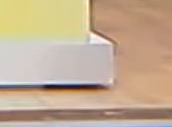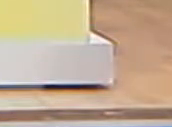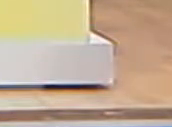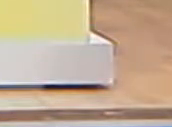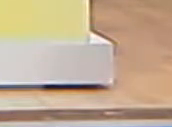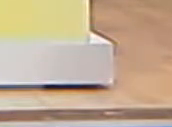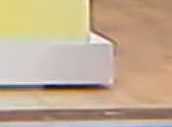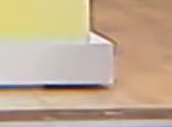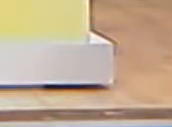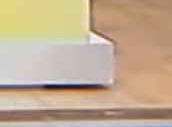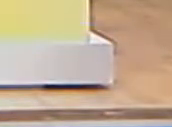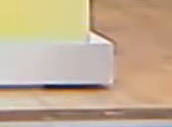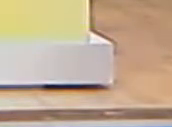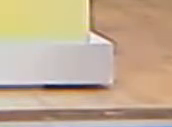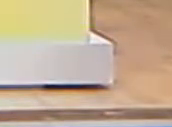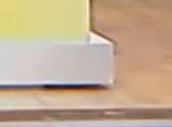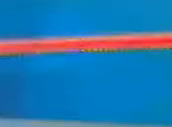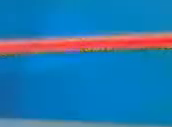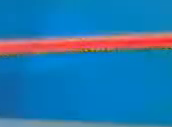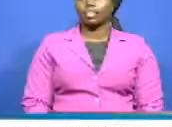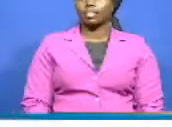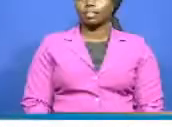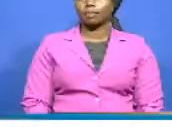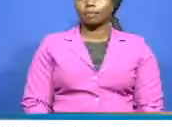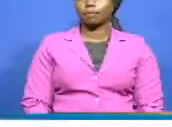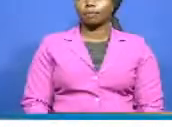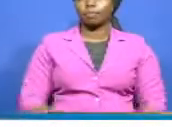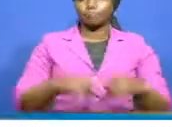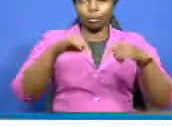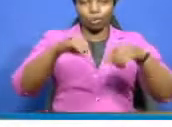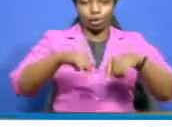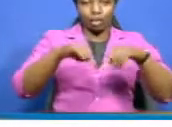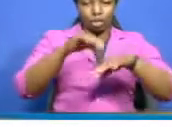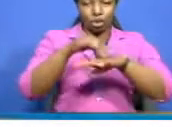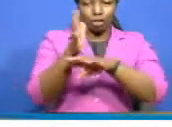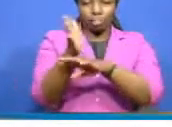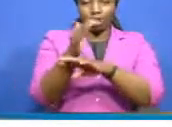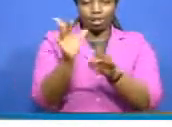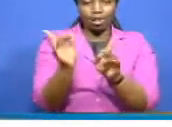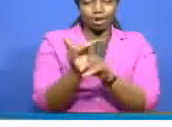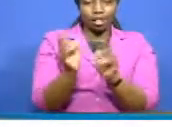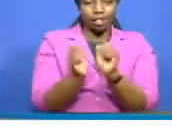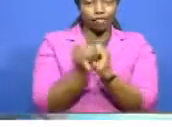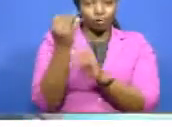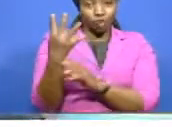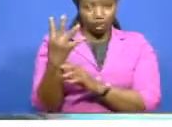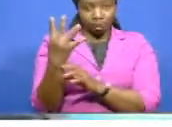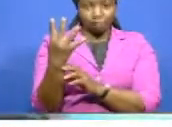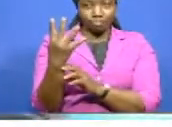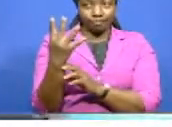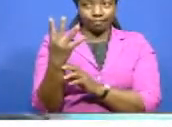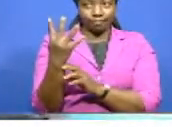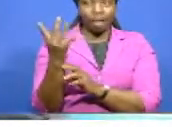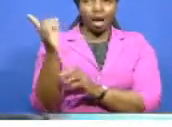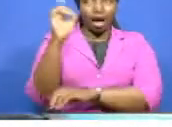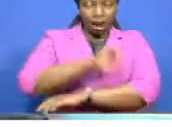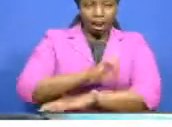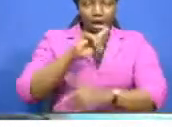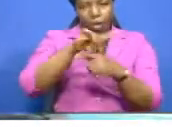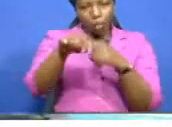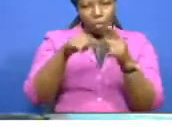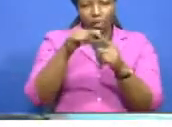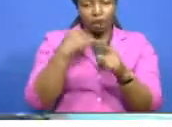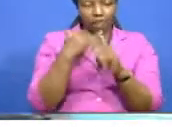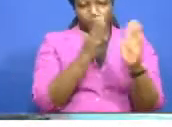Swadakta kabisa mpenzi mtazamaji, leo hii ni siku ya Alhamisi tarehe 14, ikiwa ni siku ambayo tumekuandalia